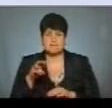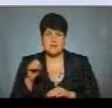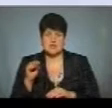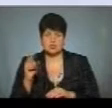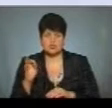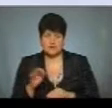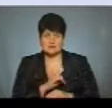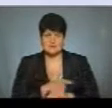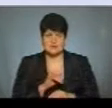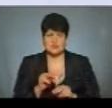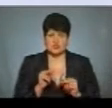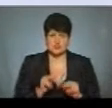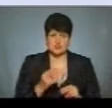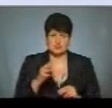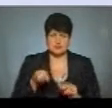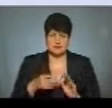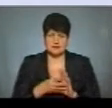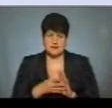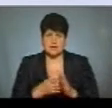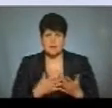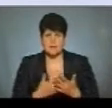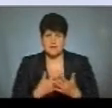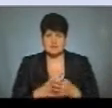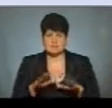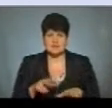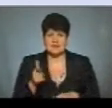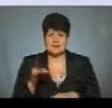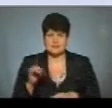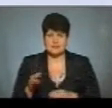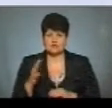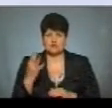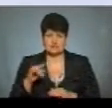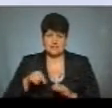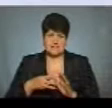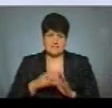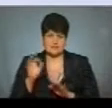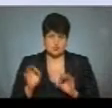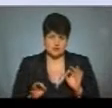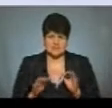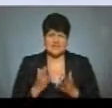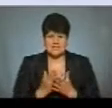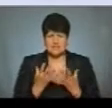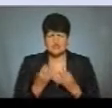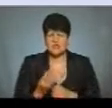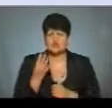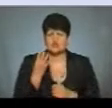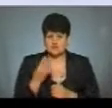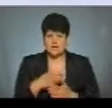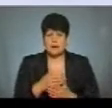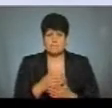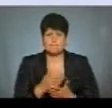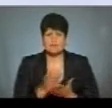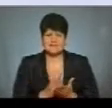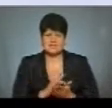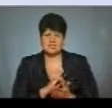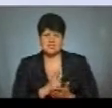який має зараз 4,9%, і громадянська позиція Гриценка – 4,8%. Є ще 4